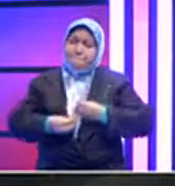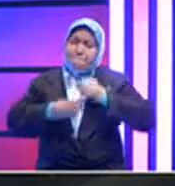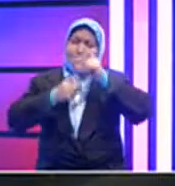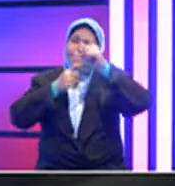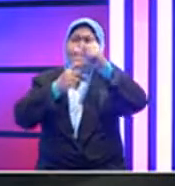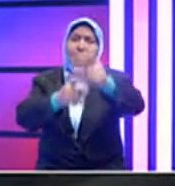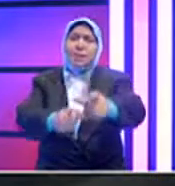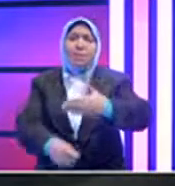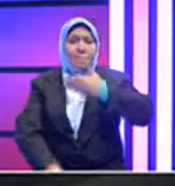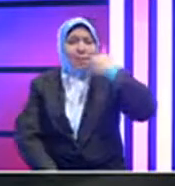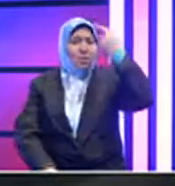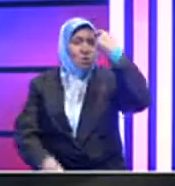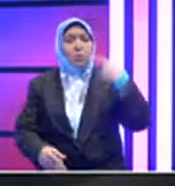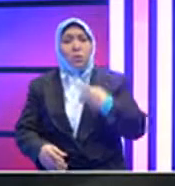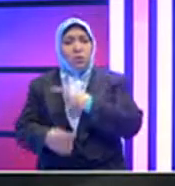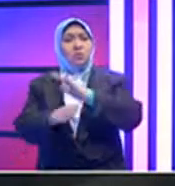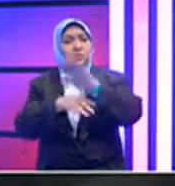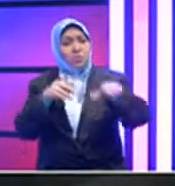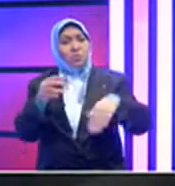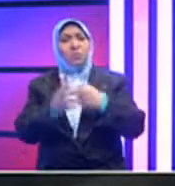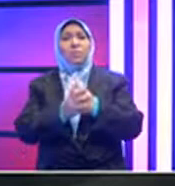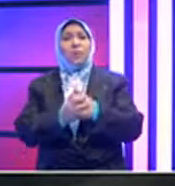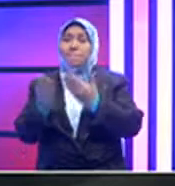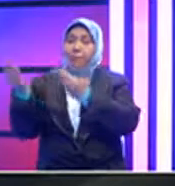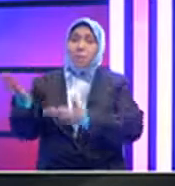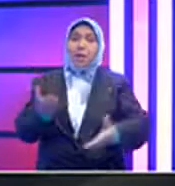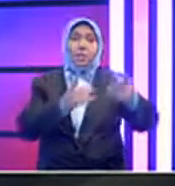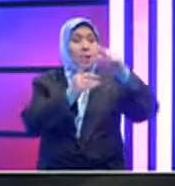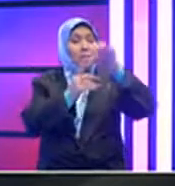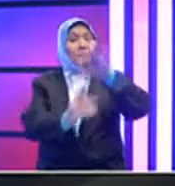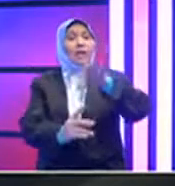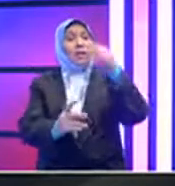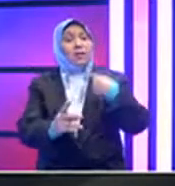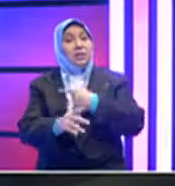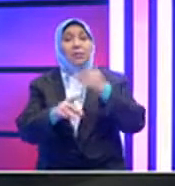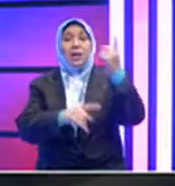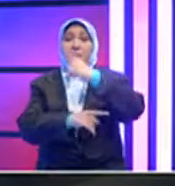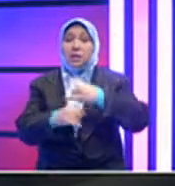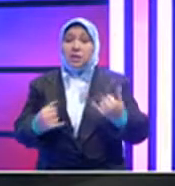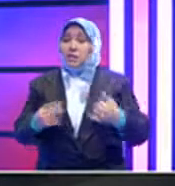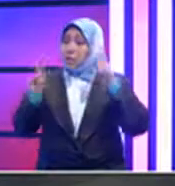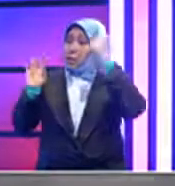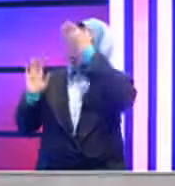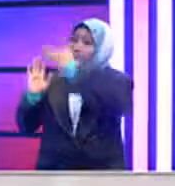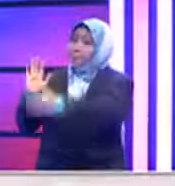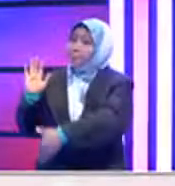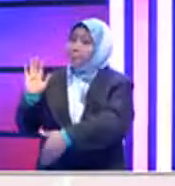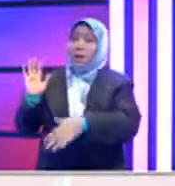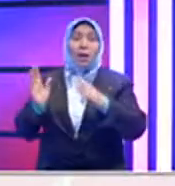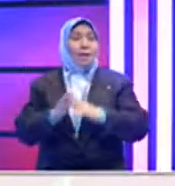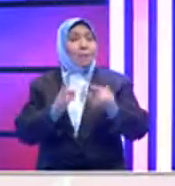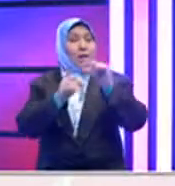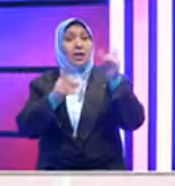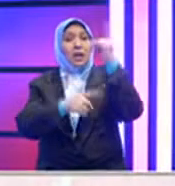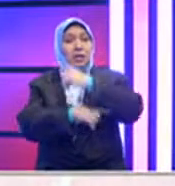lebih baik itu Ketentuan untuk kita selesai yang membawa kepada perkataan pilihan kita pada hari ini kita Hai yaitu paketan